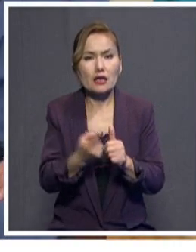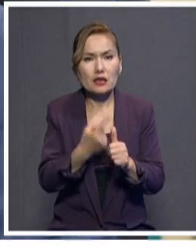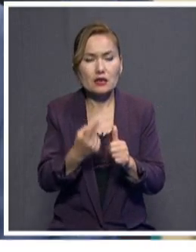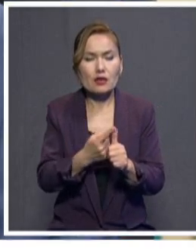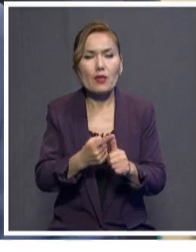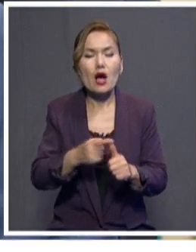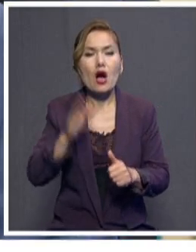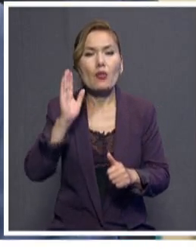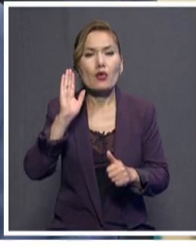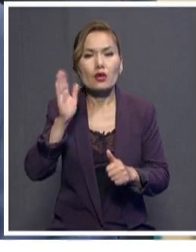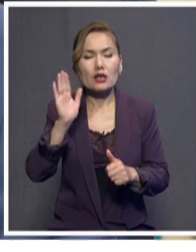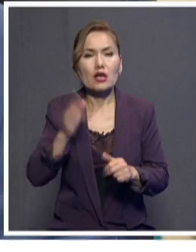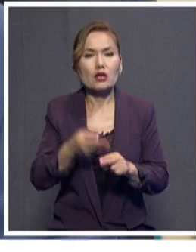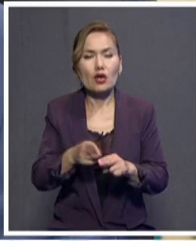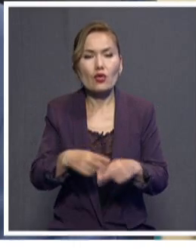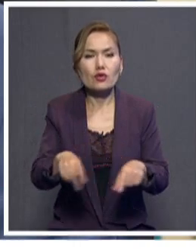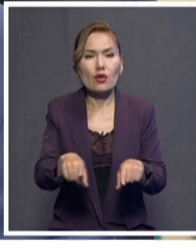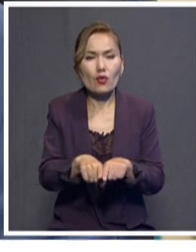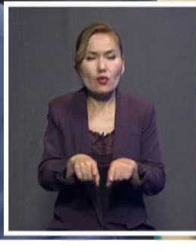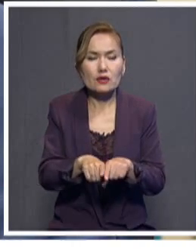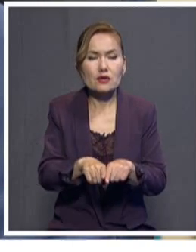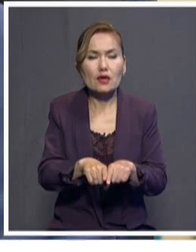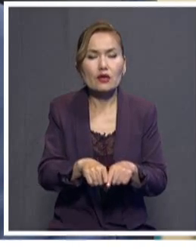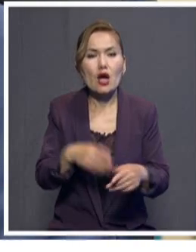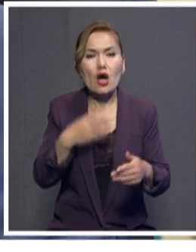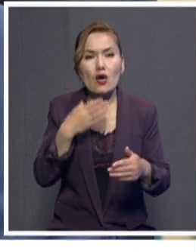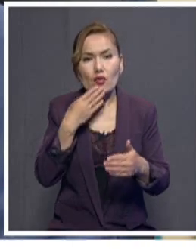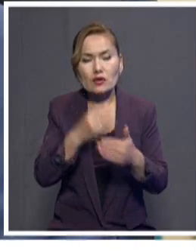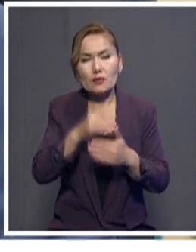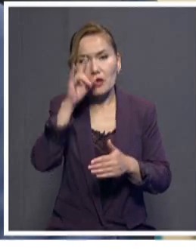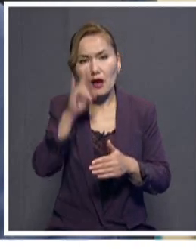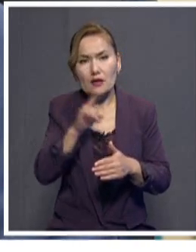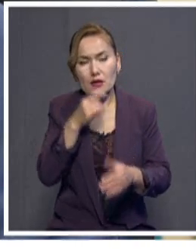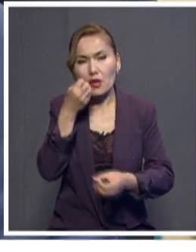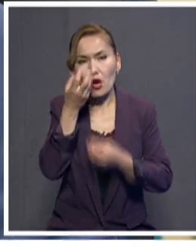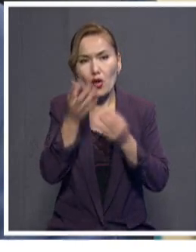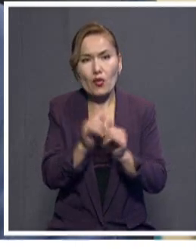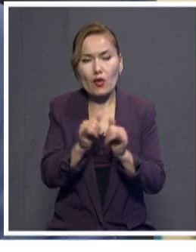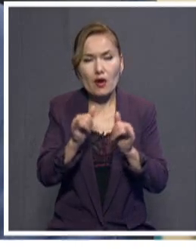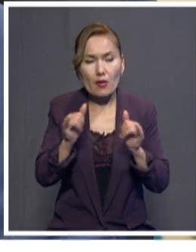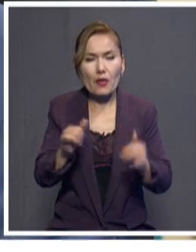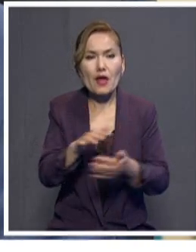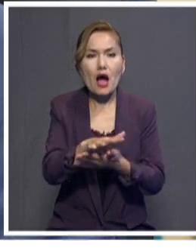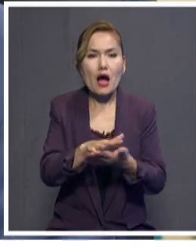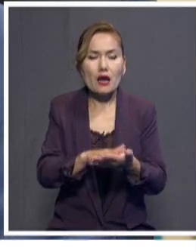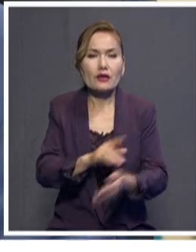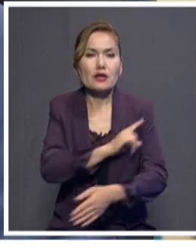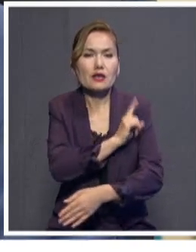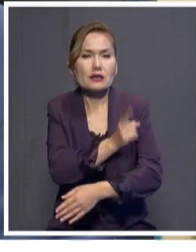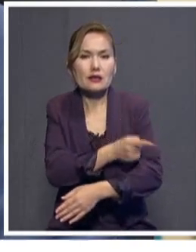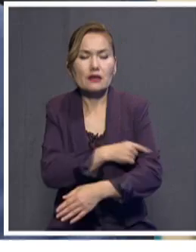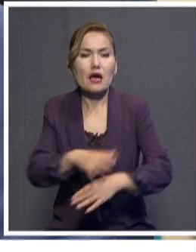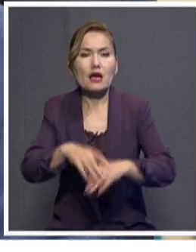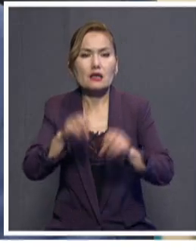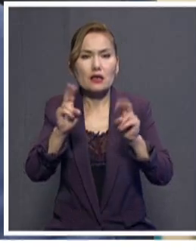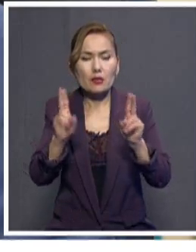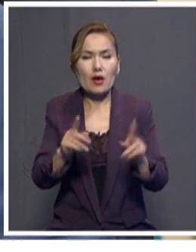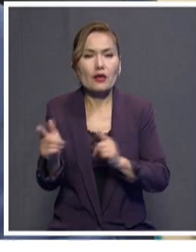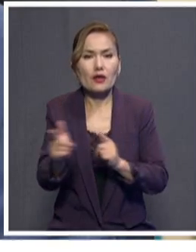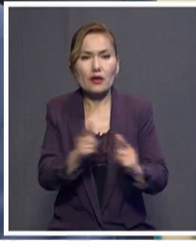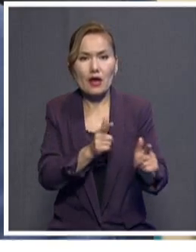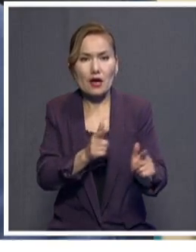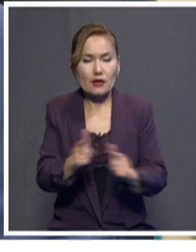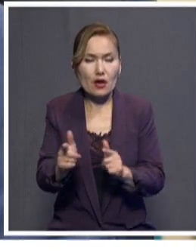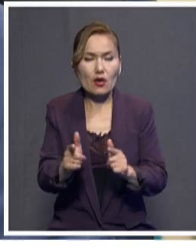болашаққа осы біздің елімізді көркейтуге, әрі қарай мықты кадрларды